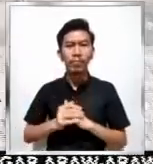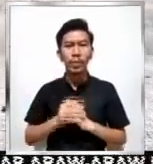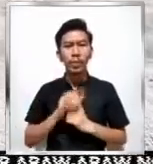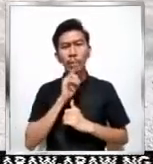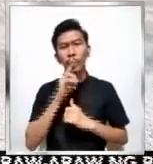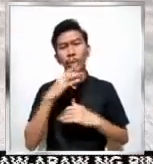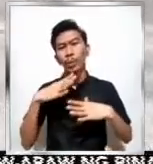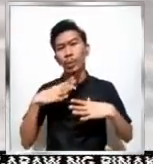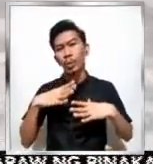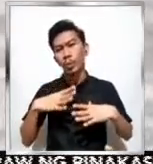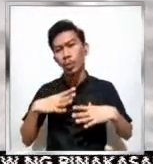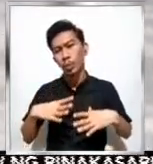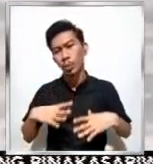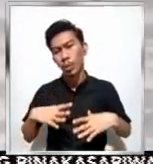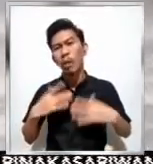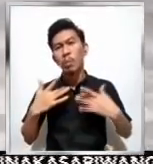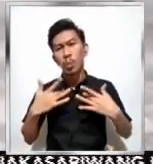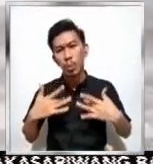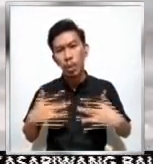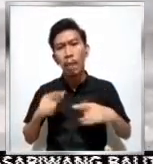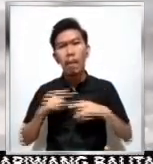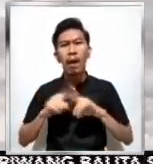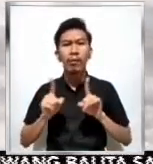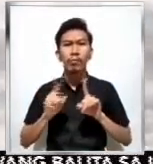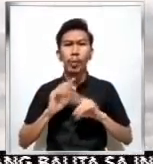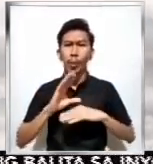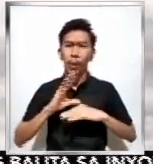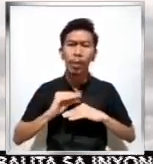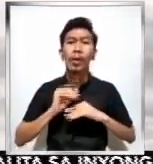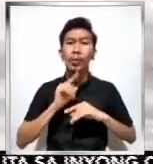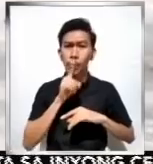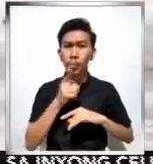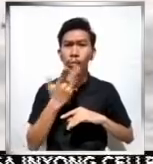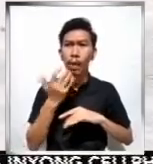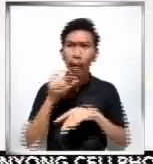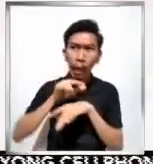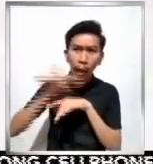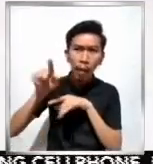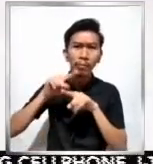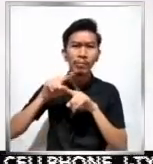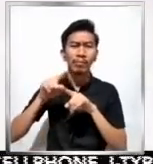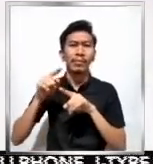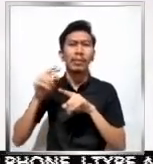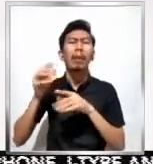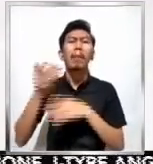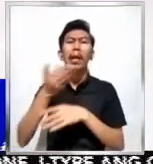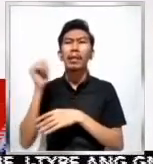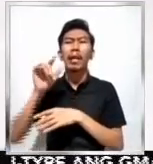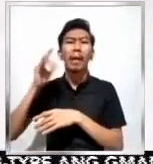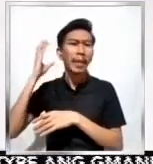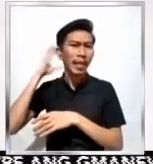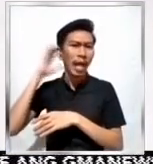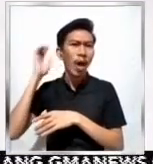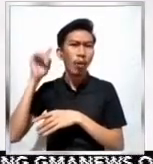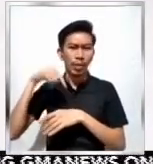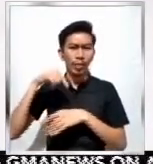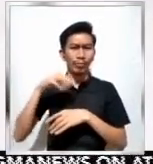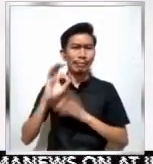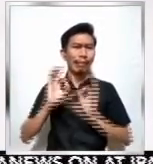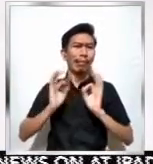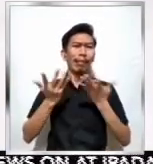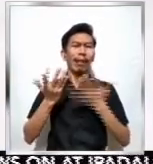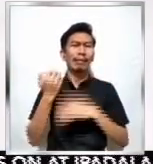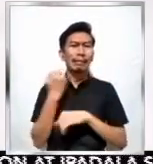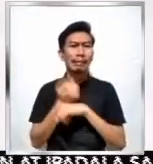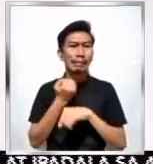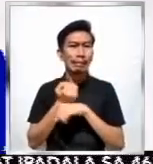kami. Nandoon na sana si Mindanao, mahirap din dito pag ano, walang pira. Sobrang hirap po sir, lahat po ng hirap, parang nadanasan po